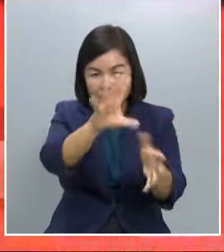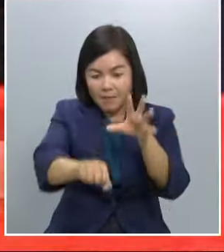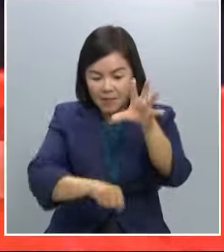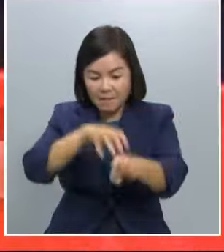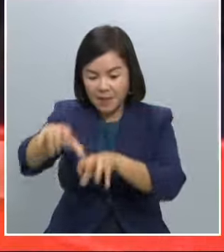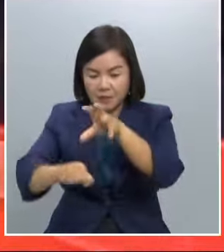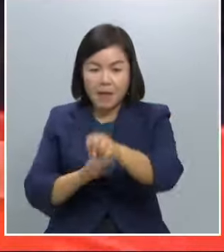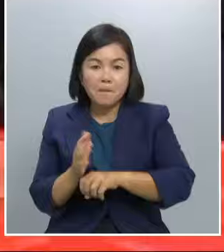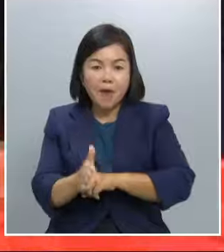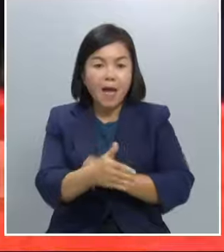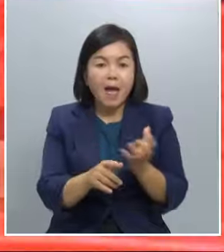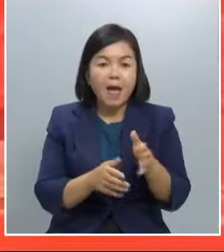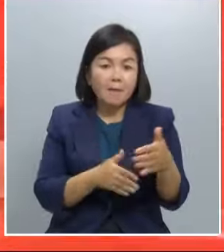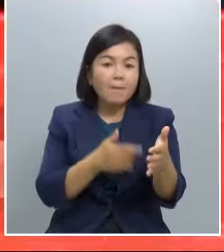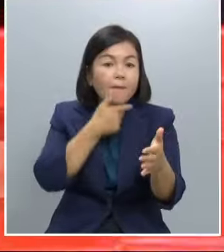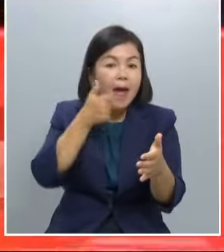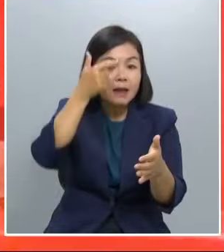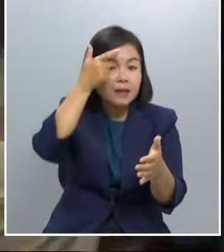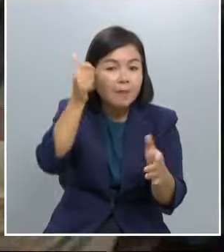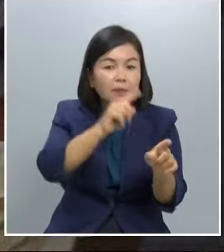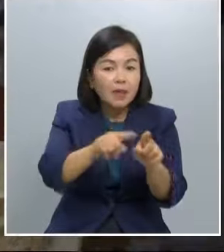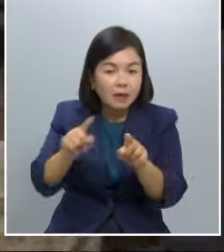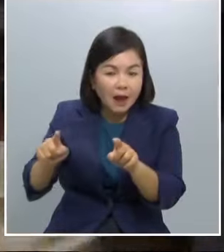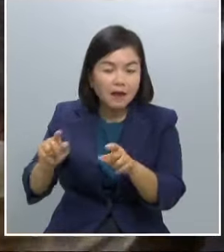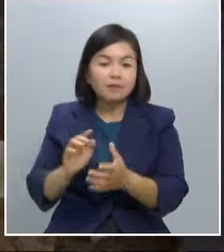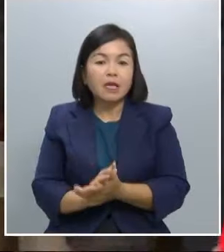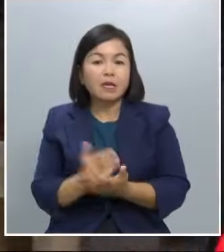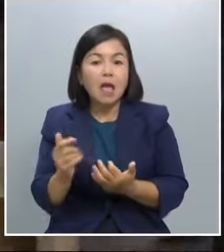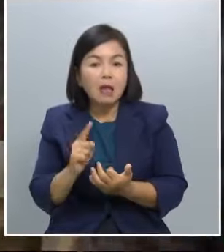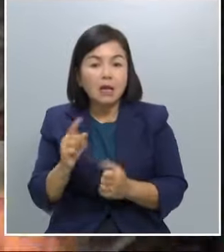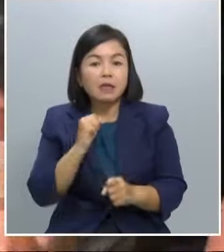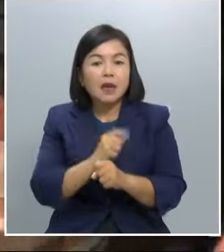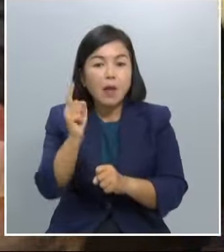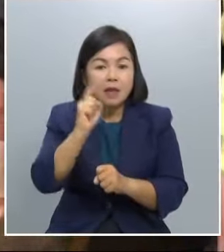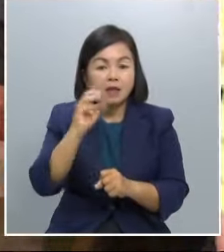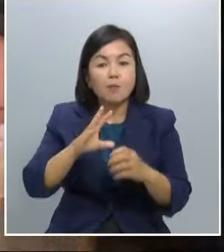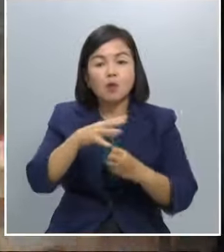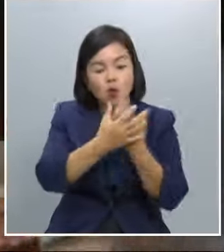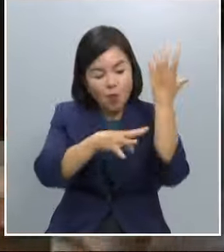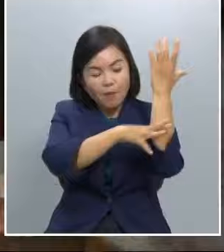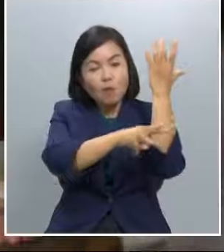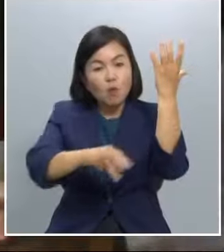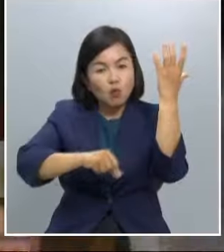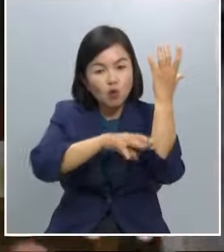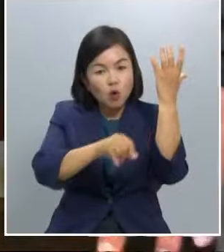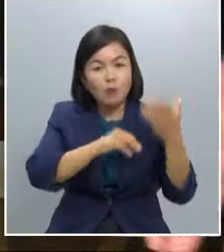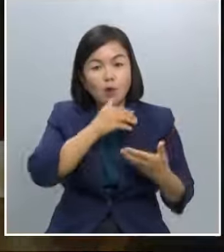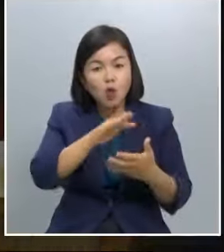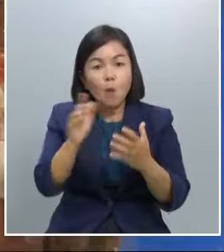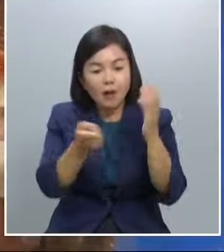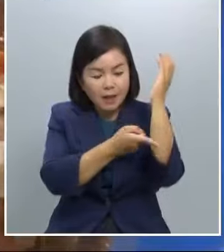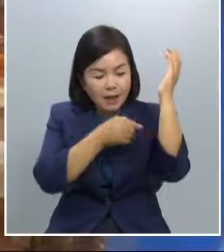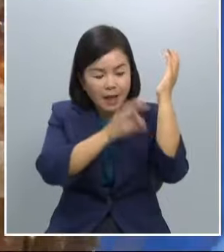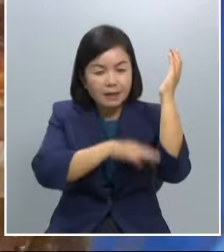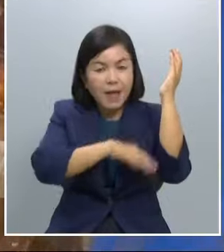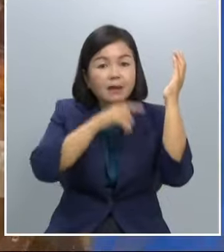ซื้อไปที่สถานีพัฒนาที่ดินในแต่ละพื้นที่เพื่อผลิตเป็นน้ำหมักชีวภาพเอาไปสมอบให้การยากับประเทศไทย